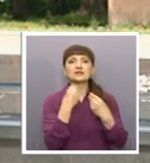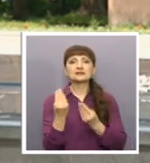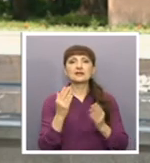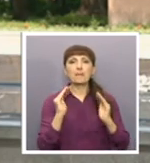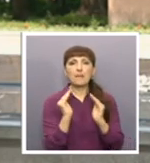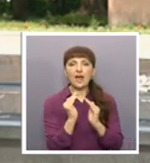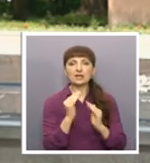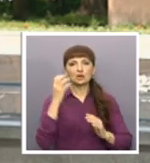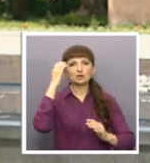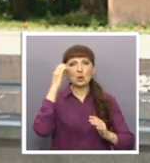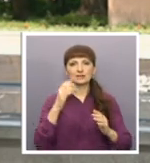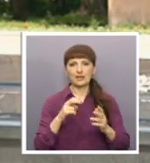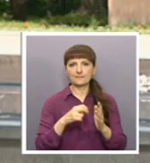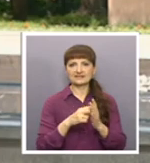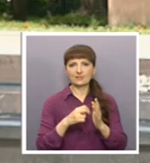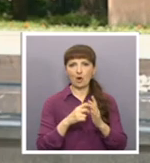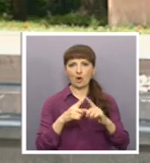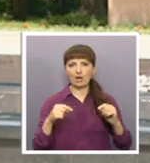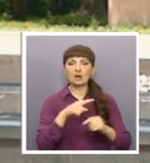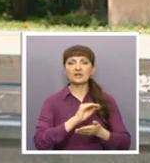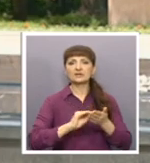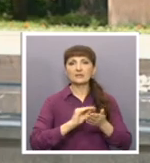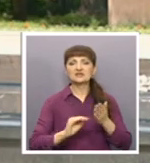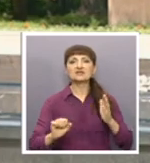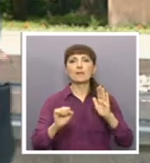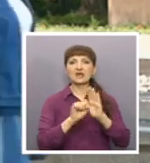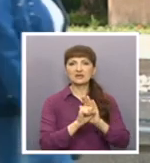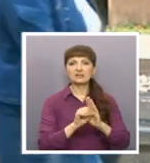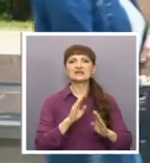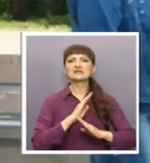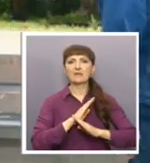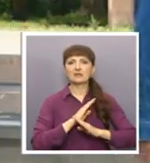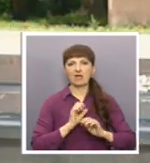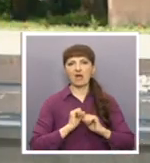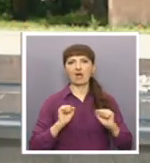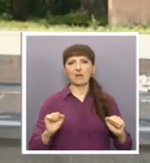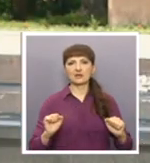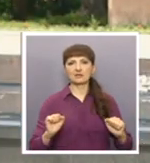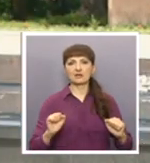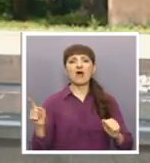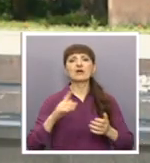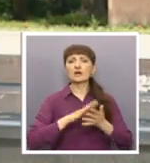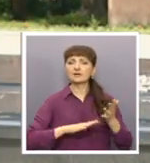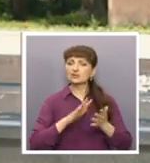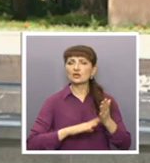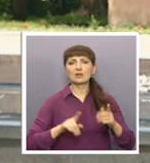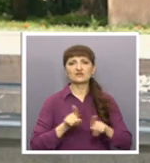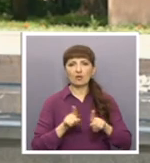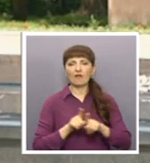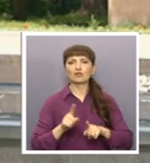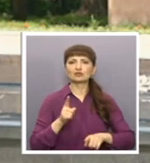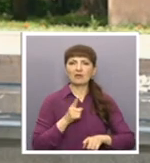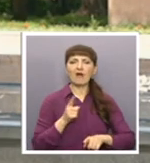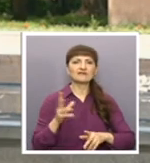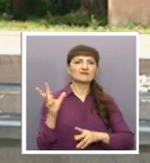маленькое черное письмо, где было написано «Погиб смертью храбрых». Но она продолжала ждать его всю